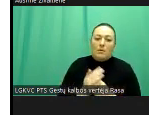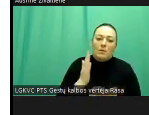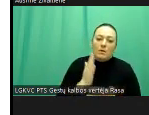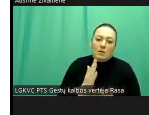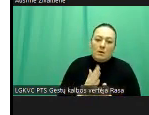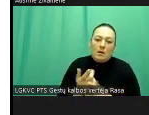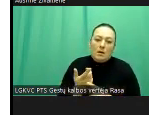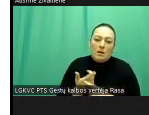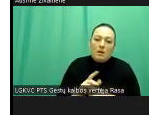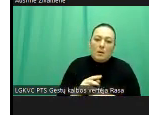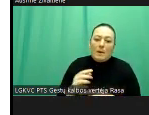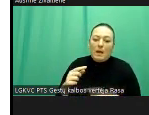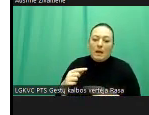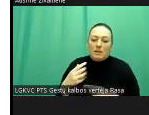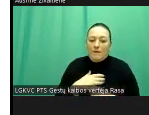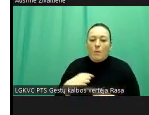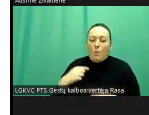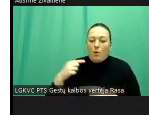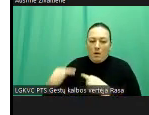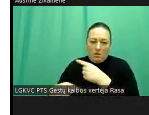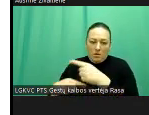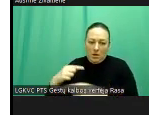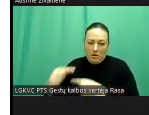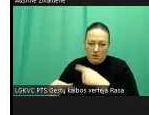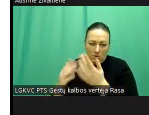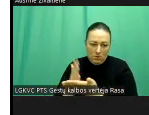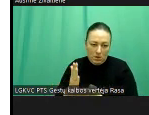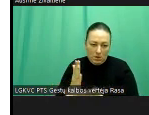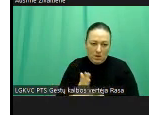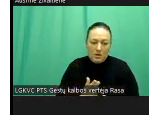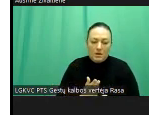ypač genetikoje ir skirtingose